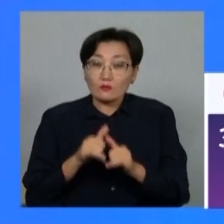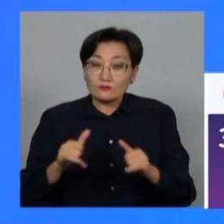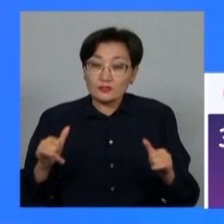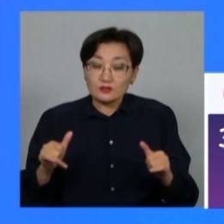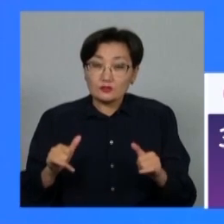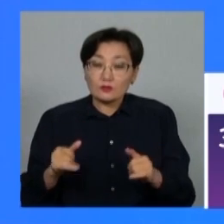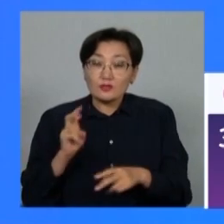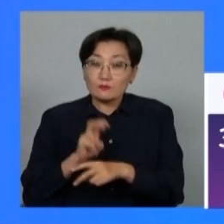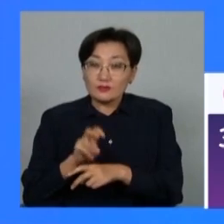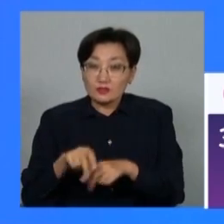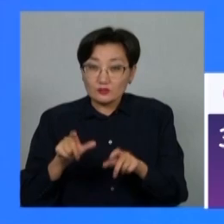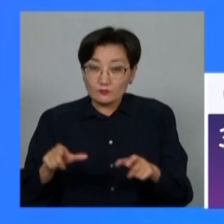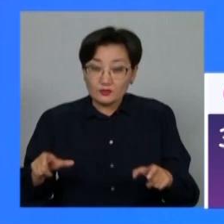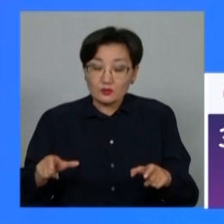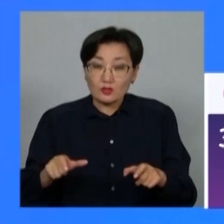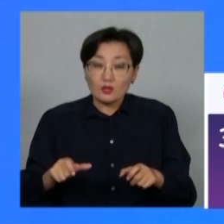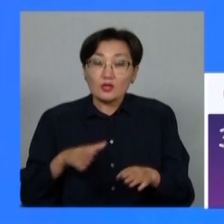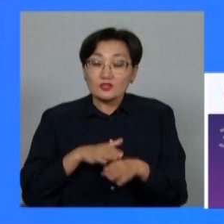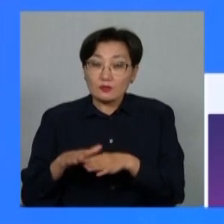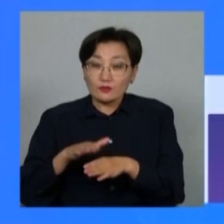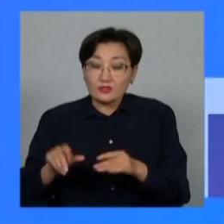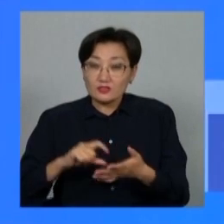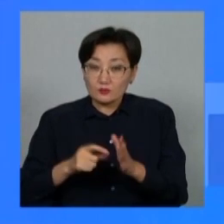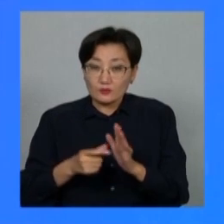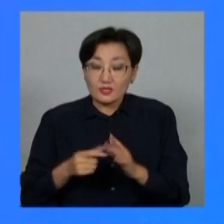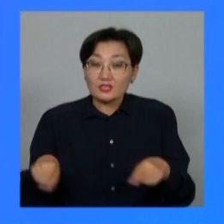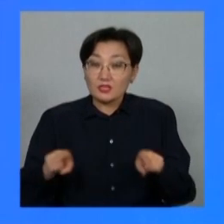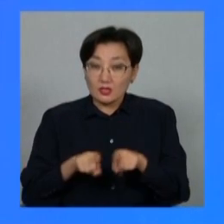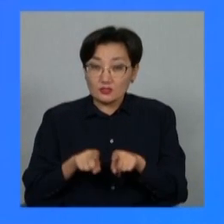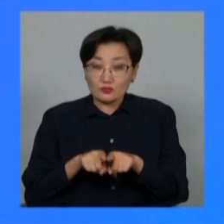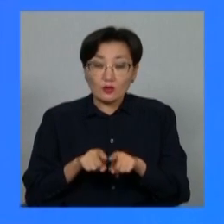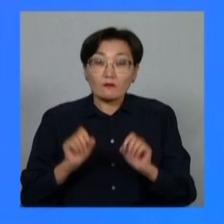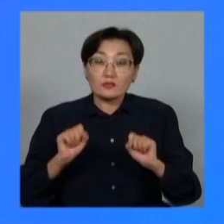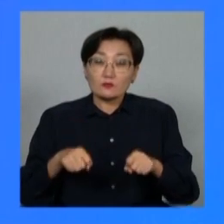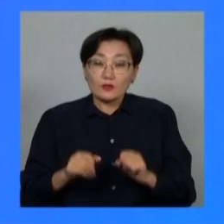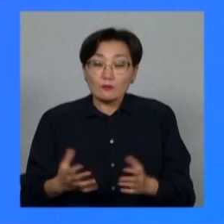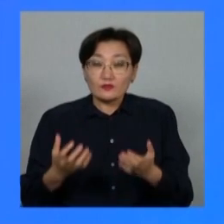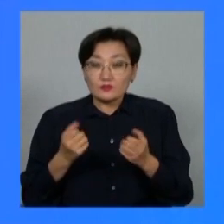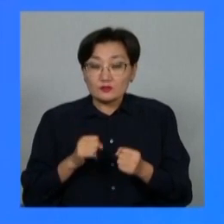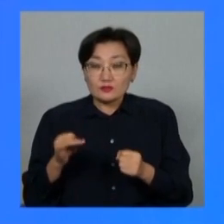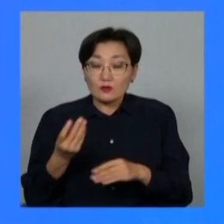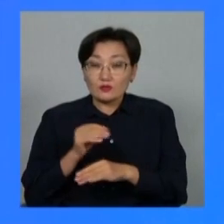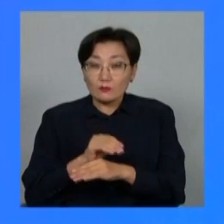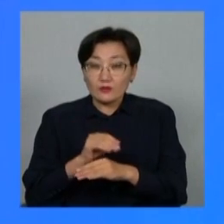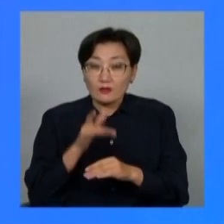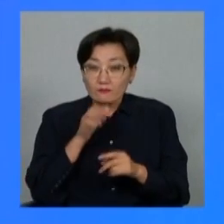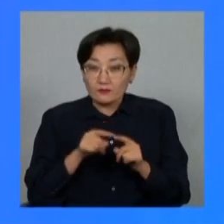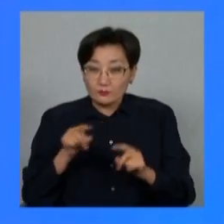посещаемости заполняемости зала а также возможность получите дополнительное время